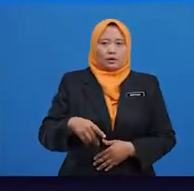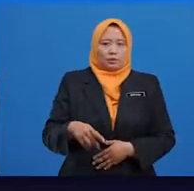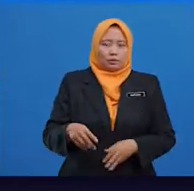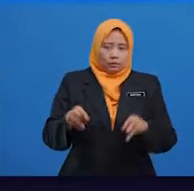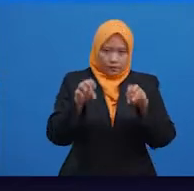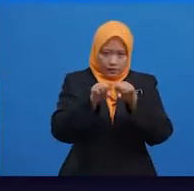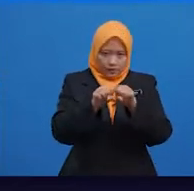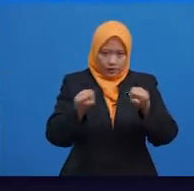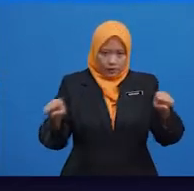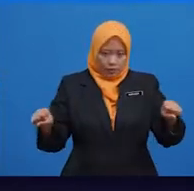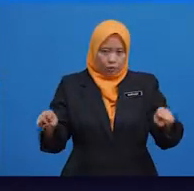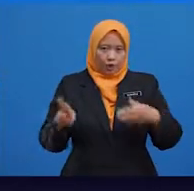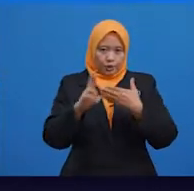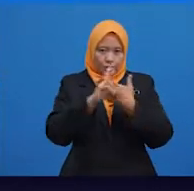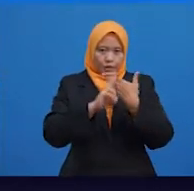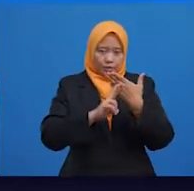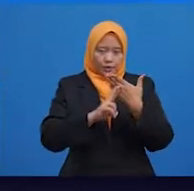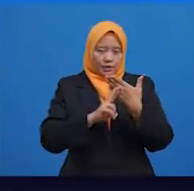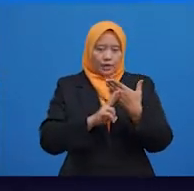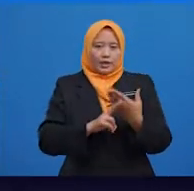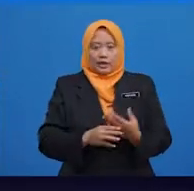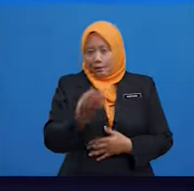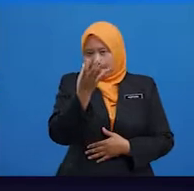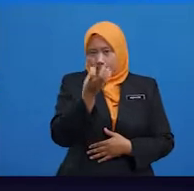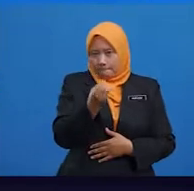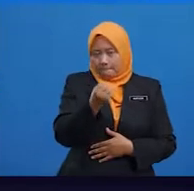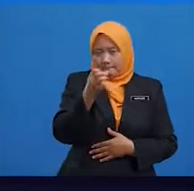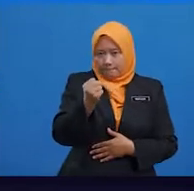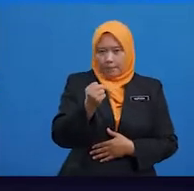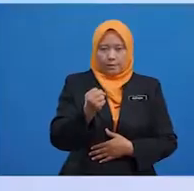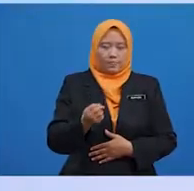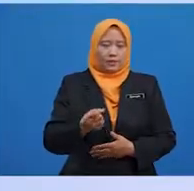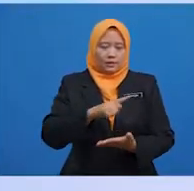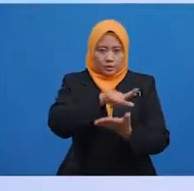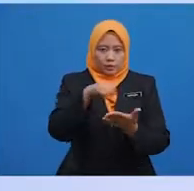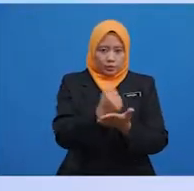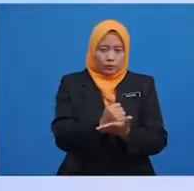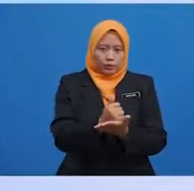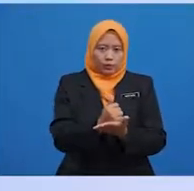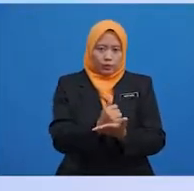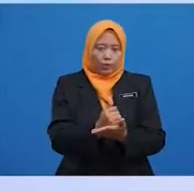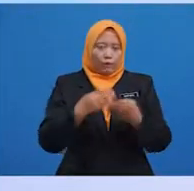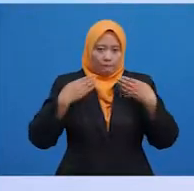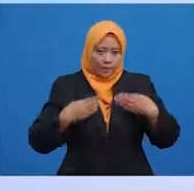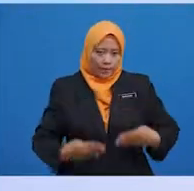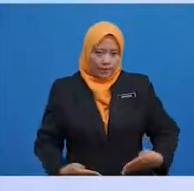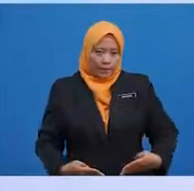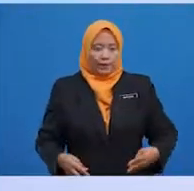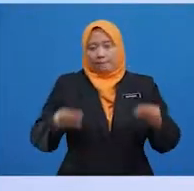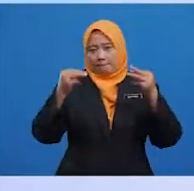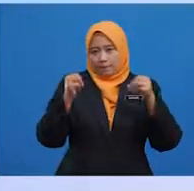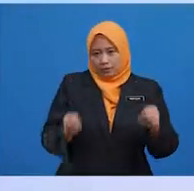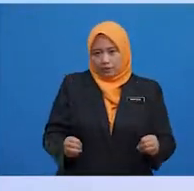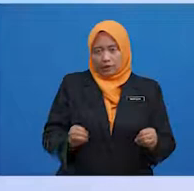dipam oleh jantung ke seluruh anggota tubuh badan manusia. Tekanan darah dibuat dengan mengambil